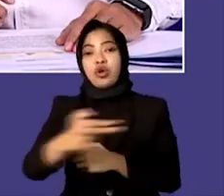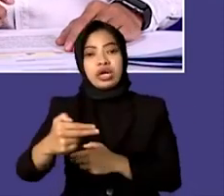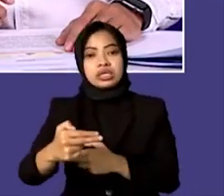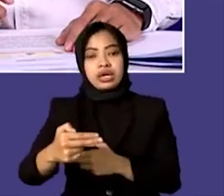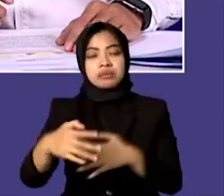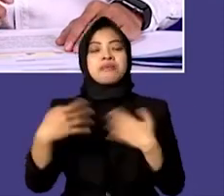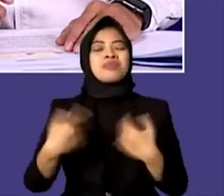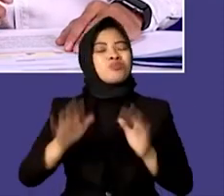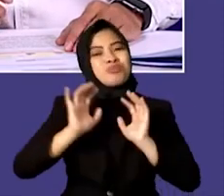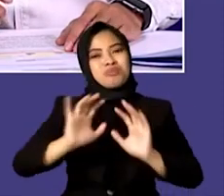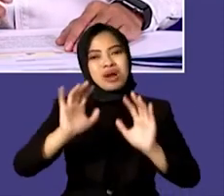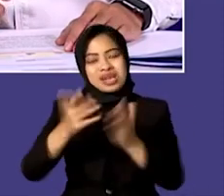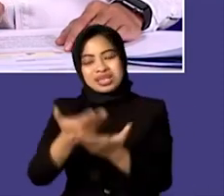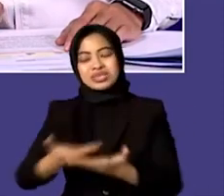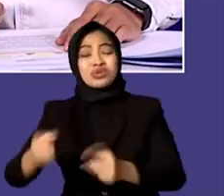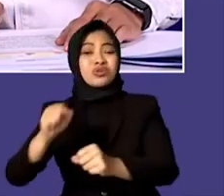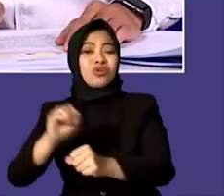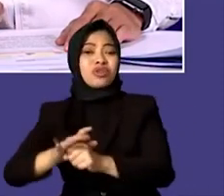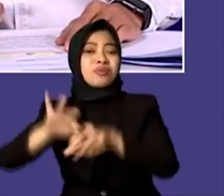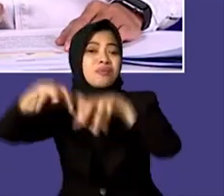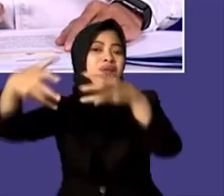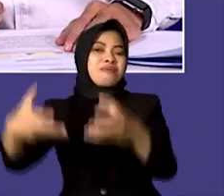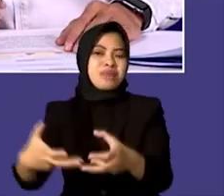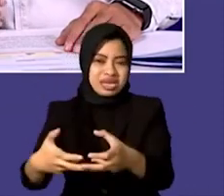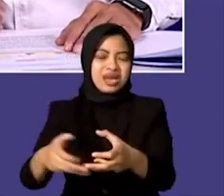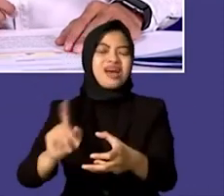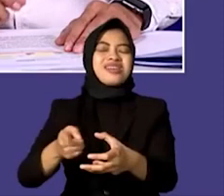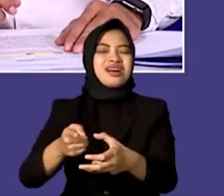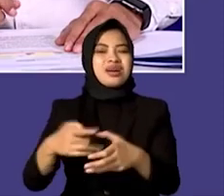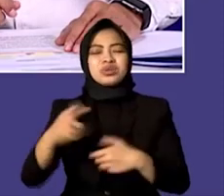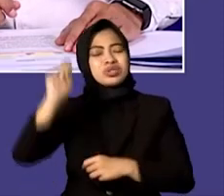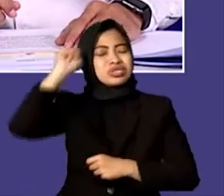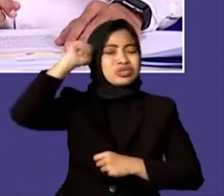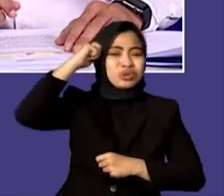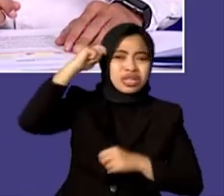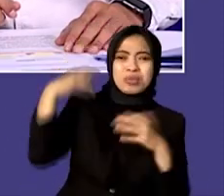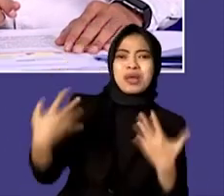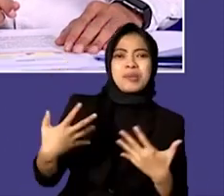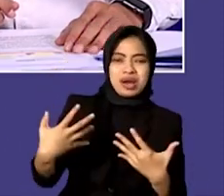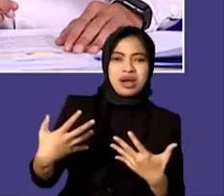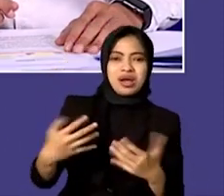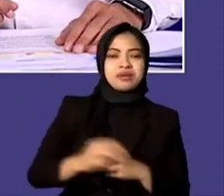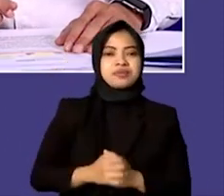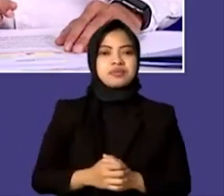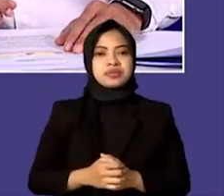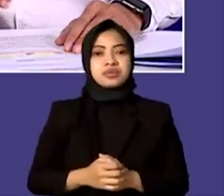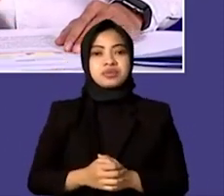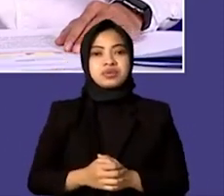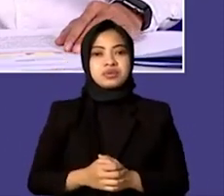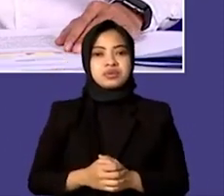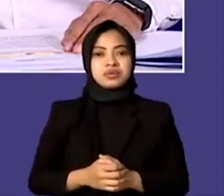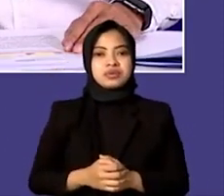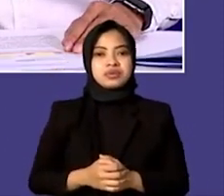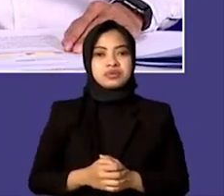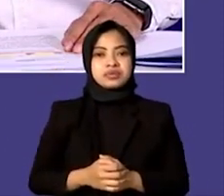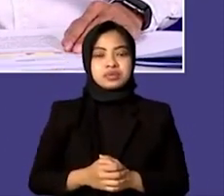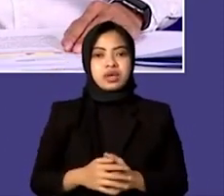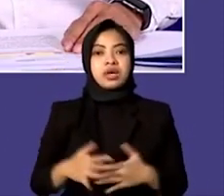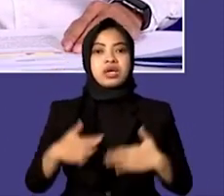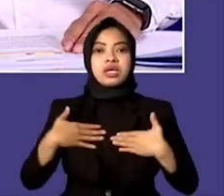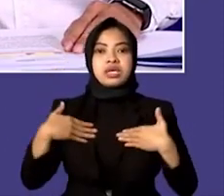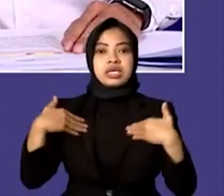ditengah kondisi pandemic of its 19 yang cukup menyulitkan dan membawa bahaya tersendiri pada